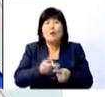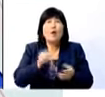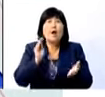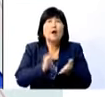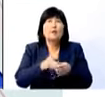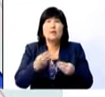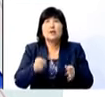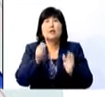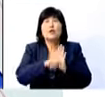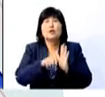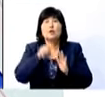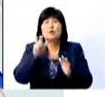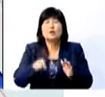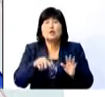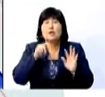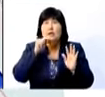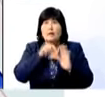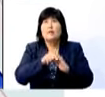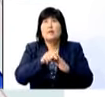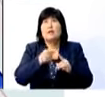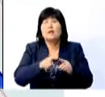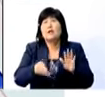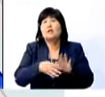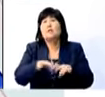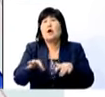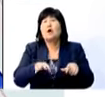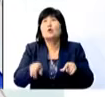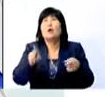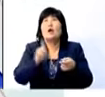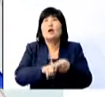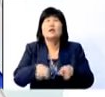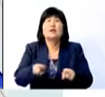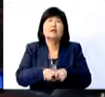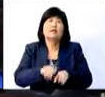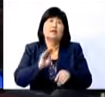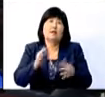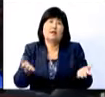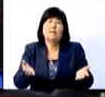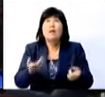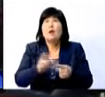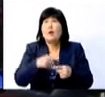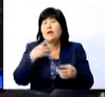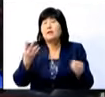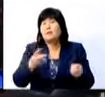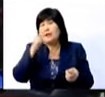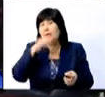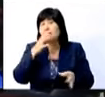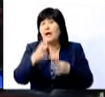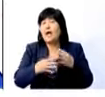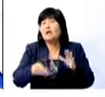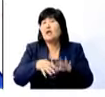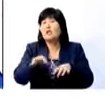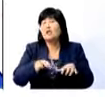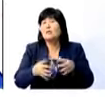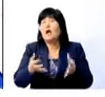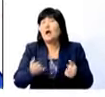беруде тексерушінің басымдығы болады. Ол сол сыбайлас жемқорлыққа қарған ғайлы сыбайлас жемқорлық кетіп қалады. Айта кетейік, биыл Қазақстан әлемдік жемқорлықты